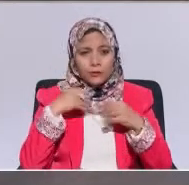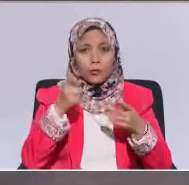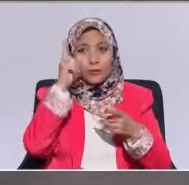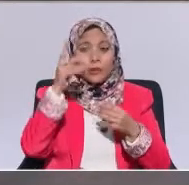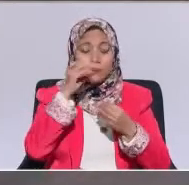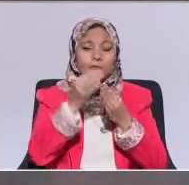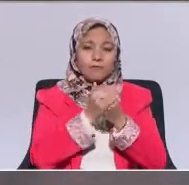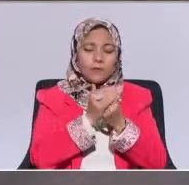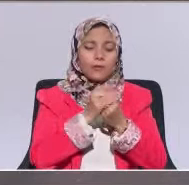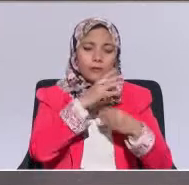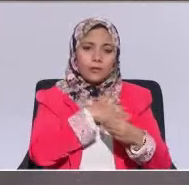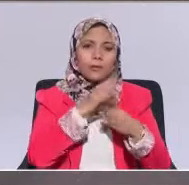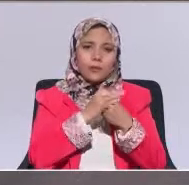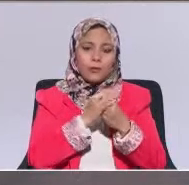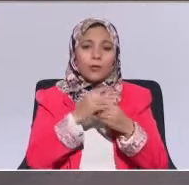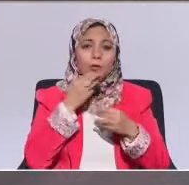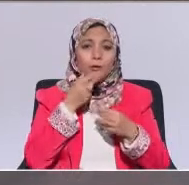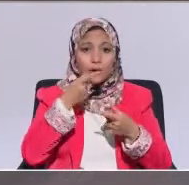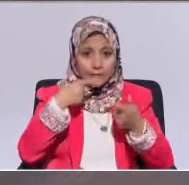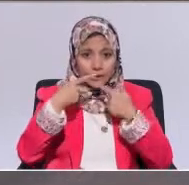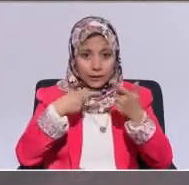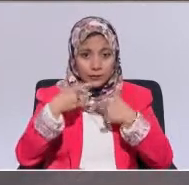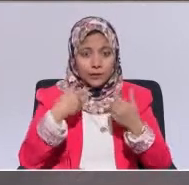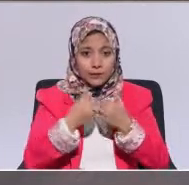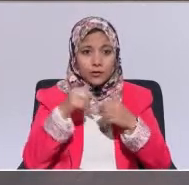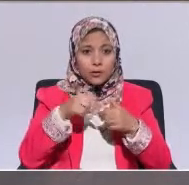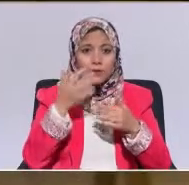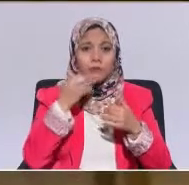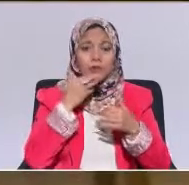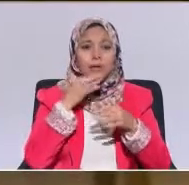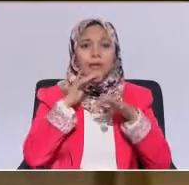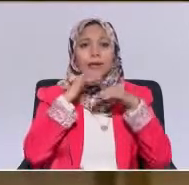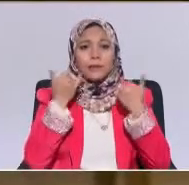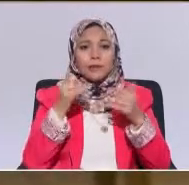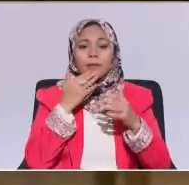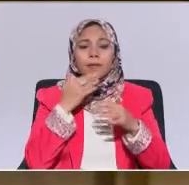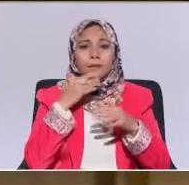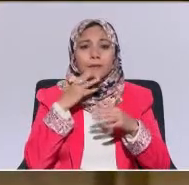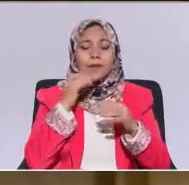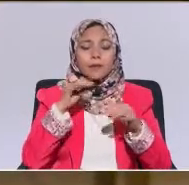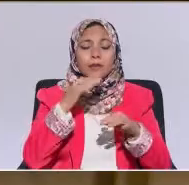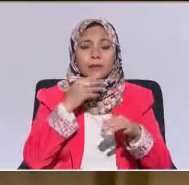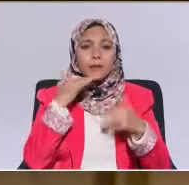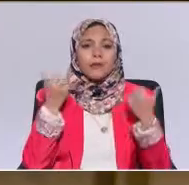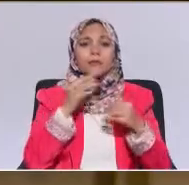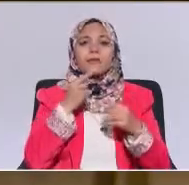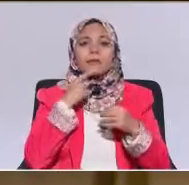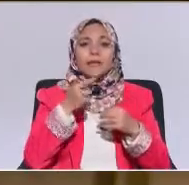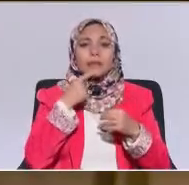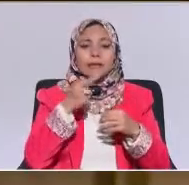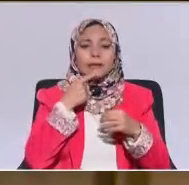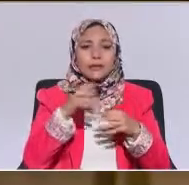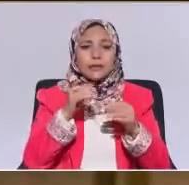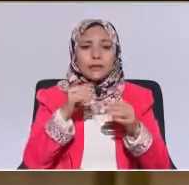يصبركم. احكي لي مدام عن اليوم اللي انتقل فيه الشهيد الدكتور احمد من مستشفى العجمي اللي كان شغال فيه